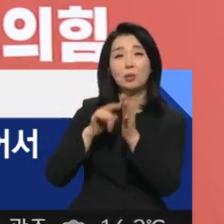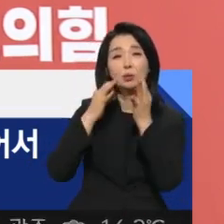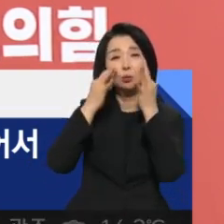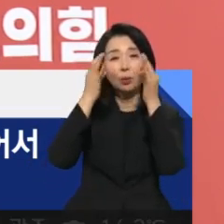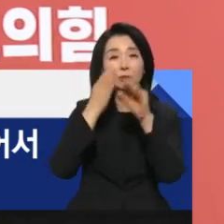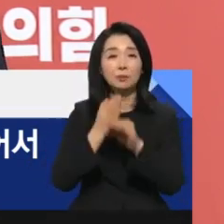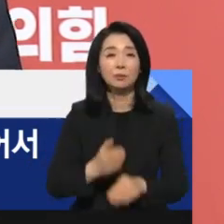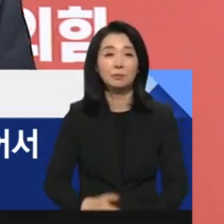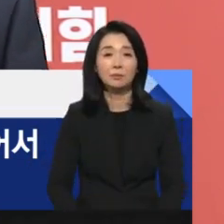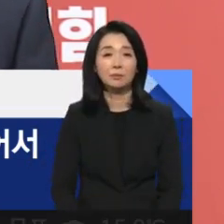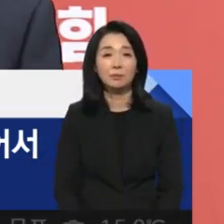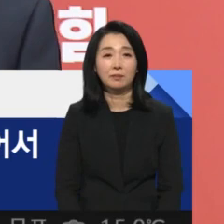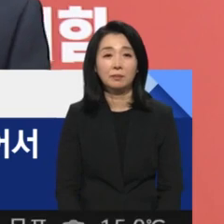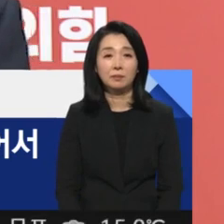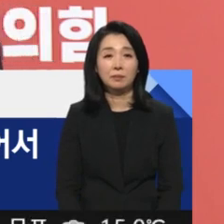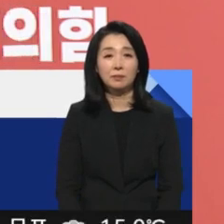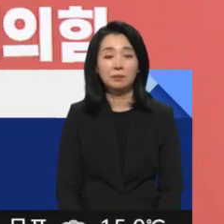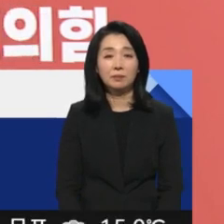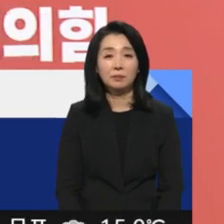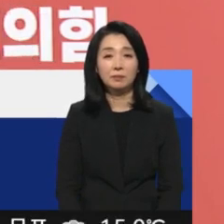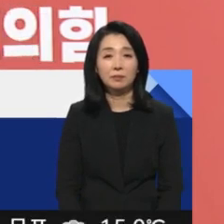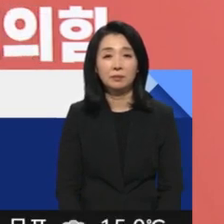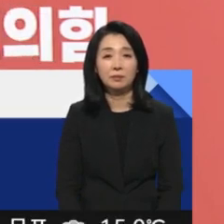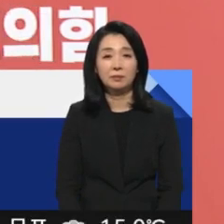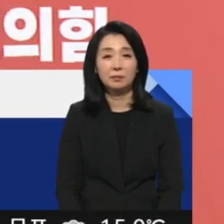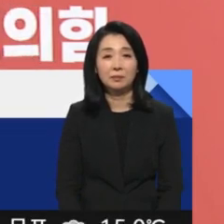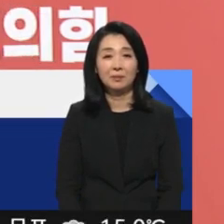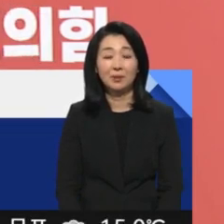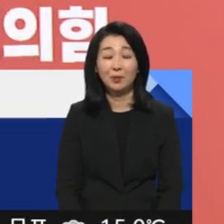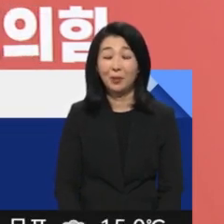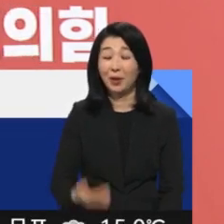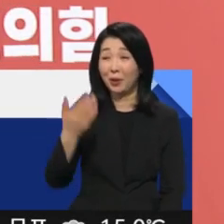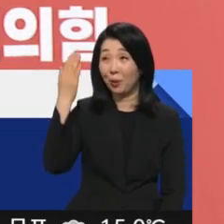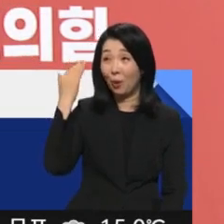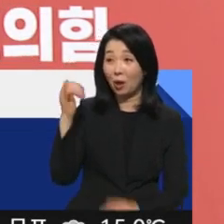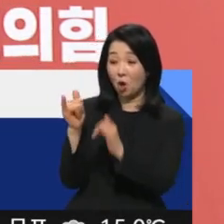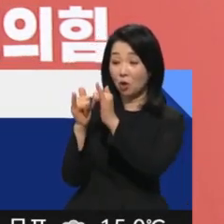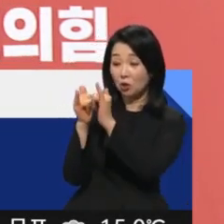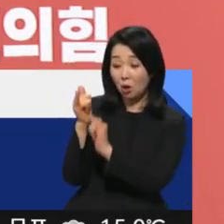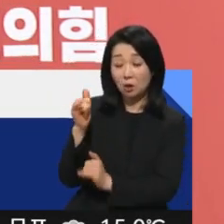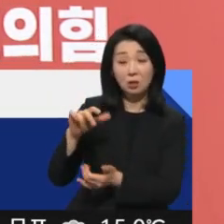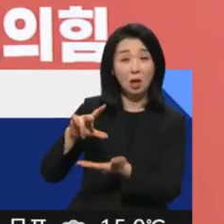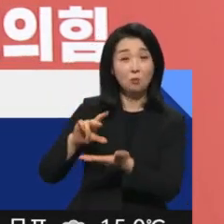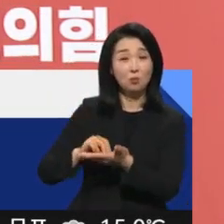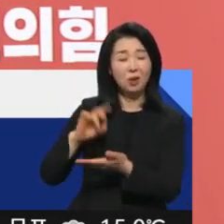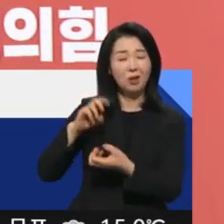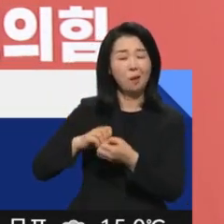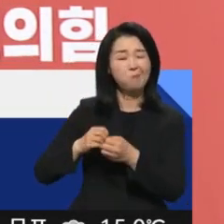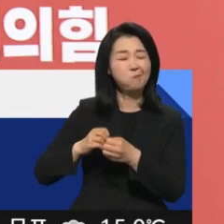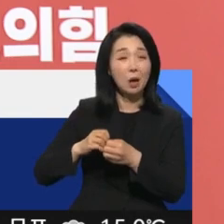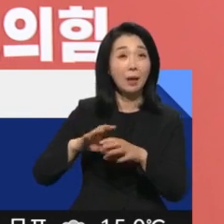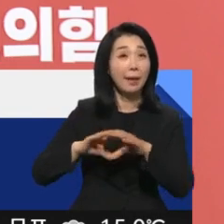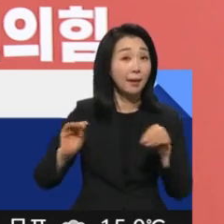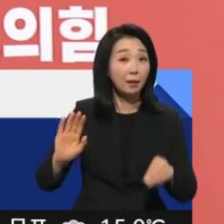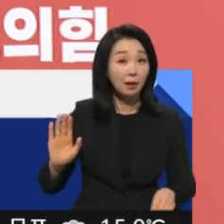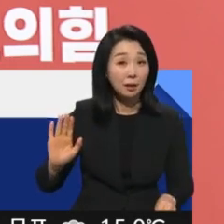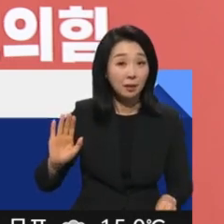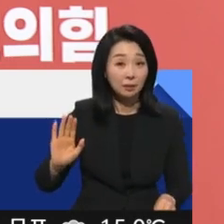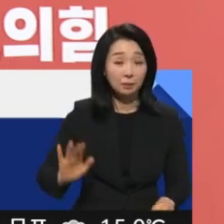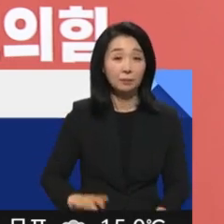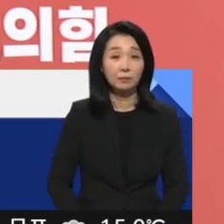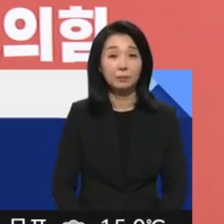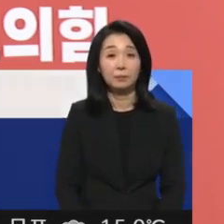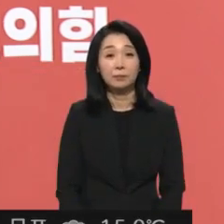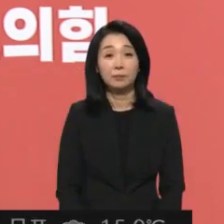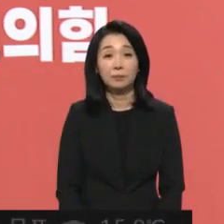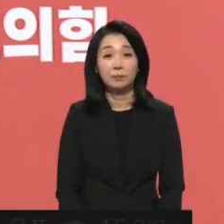있습니다 물론 그렇다고 해서 과거사 문제를 얼렁뚱땅 수습할 생각은 전혀 하고 있지